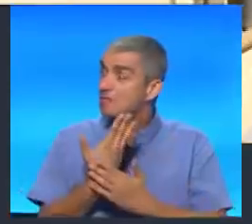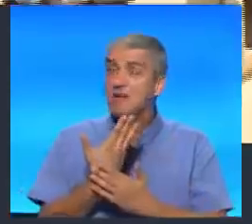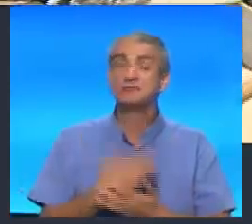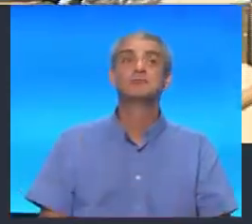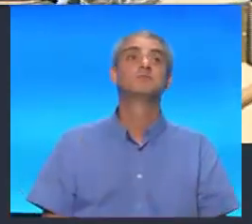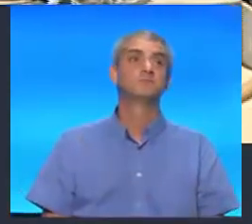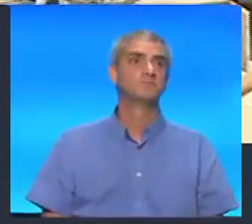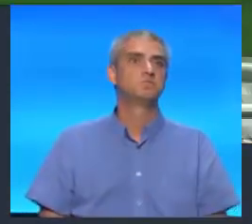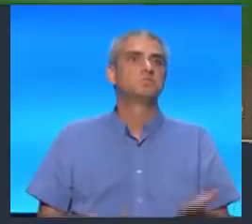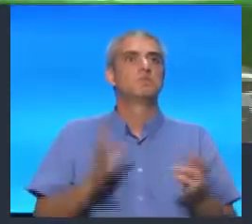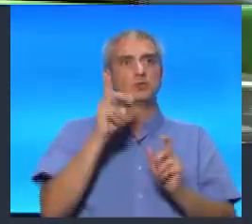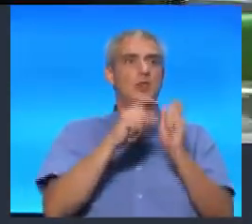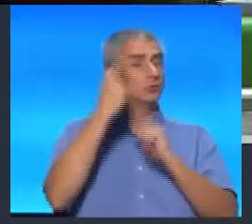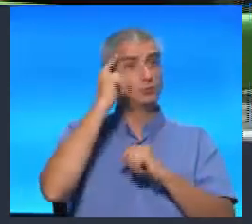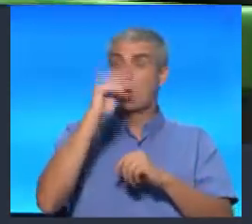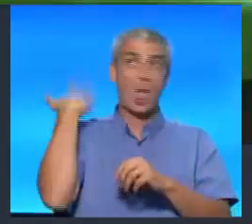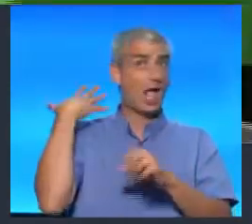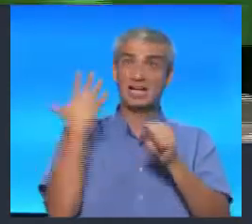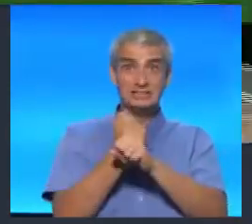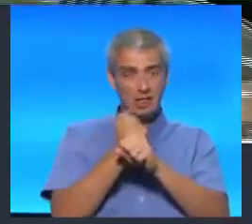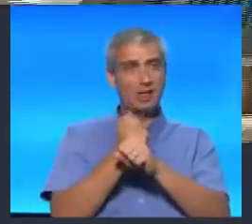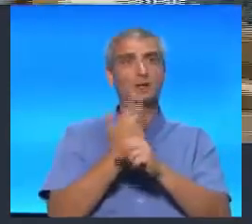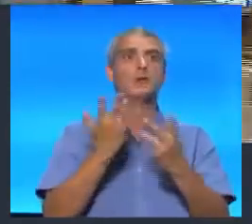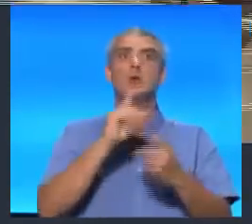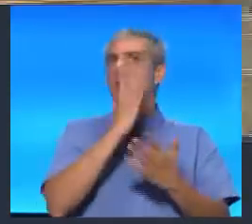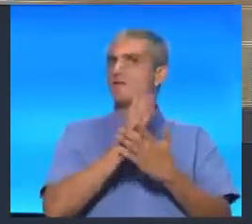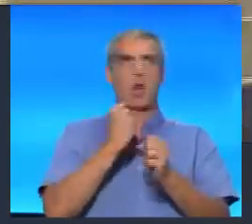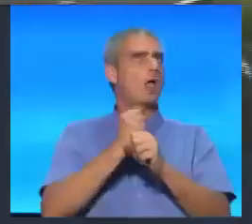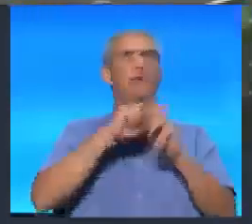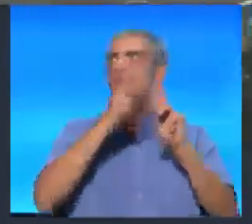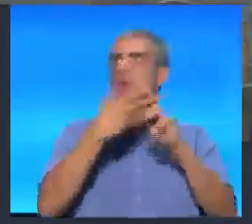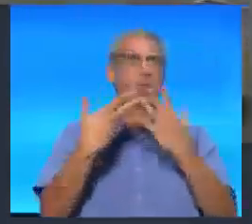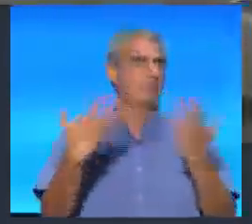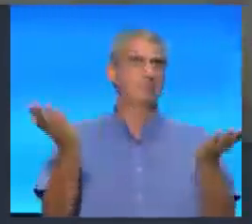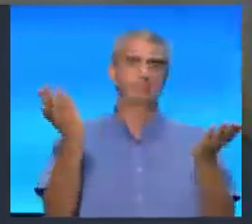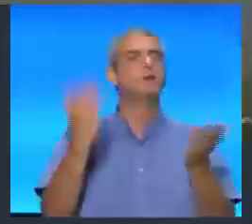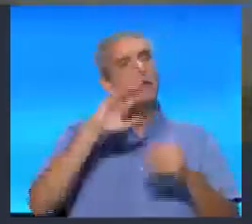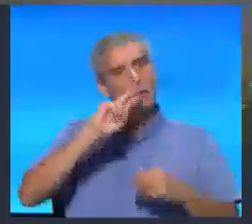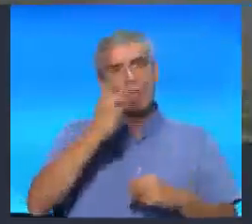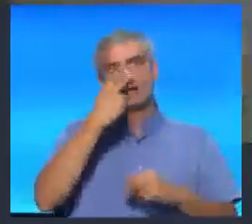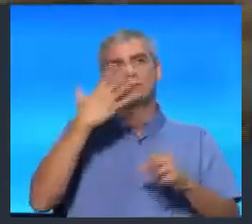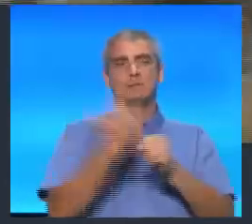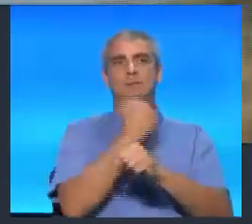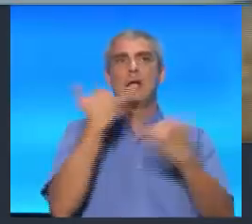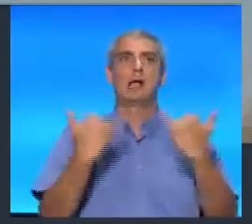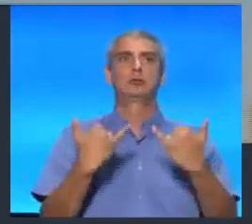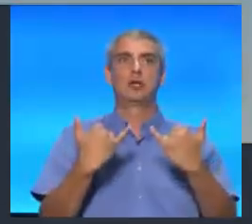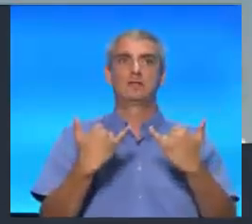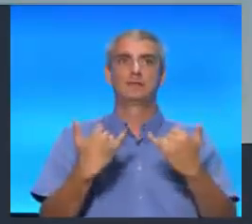מחדש. משום מה יש מי שחושב שמה שלא עבד כאן קודם וכבר לא עובד בכל העולם, הצליח דווקא עכשיו.